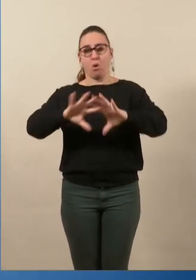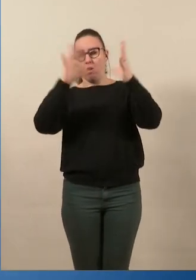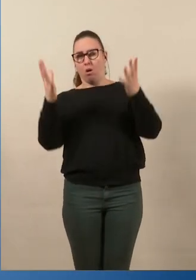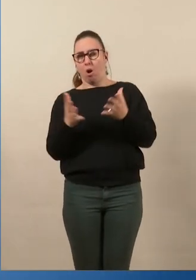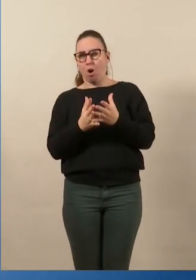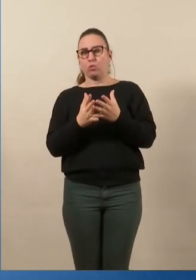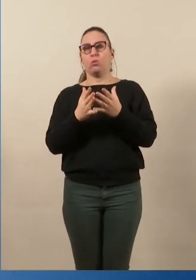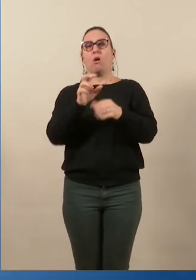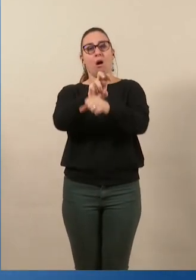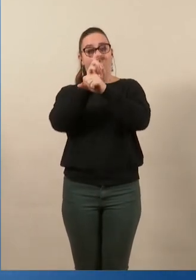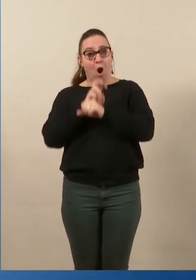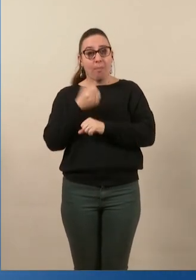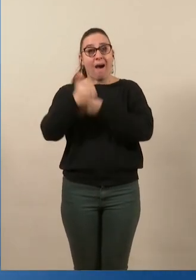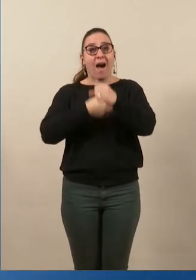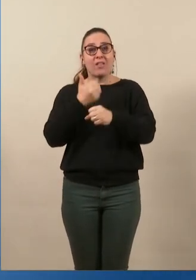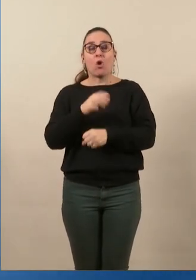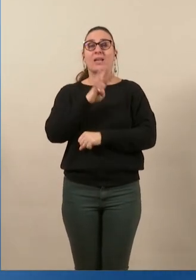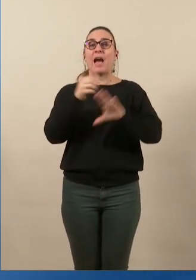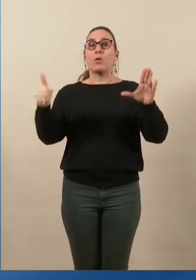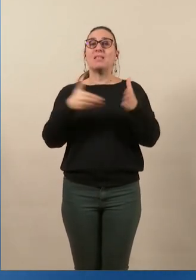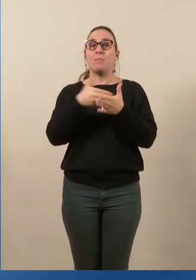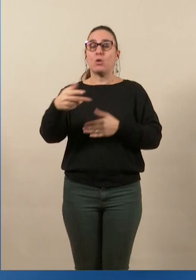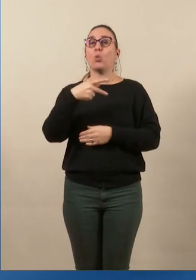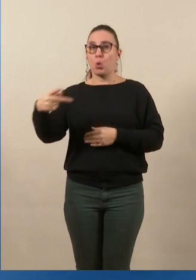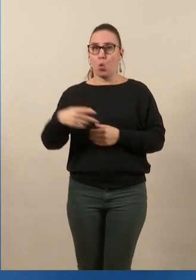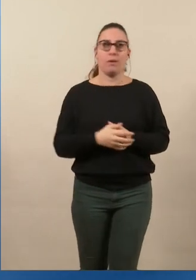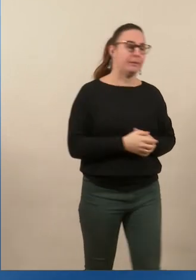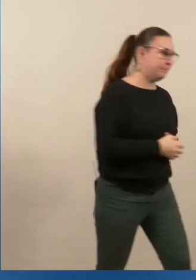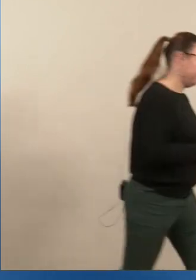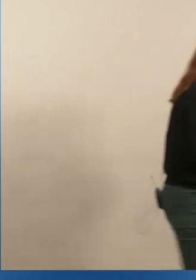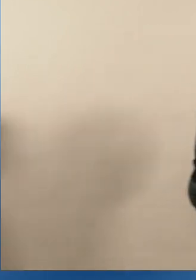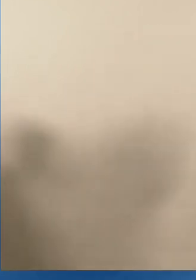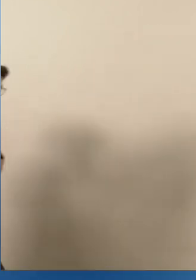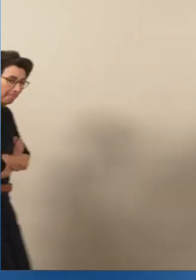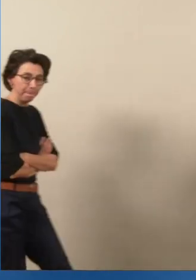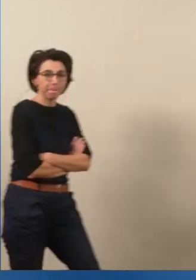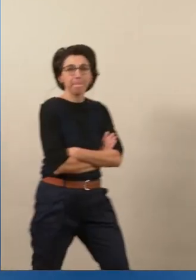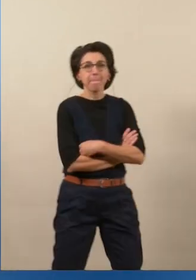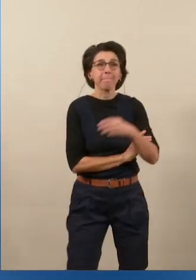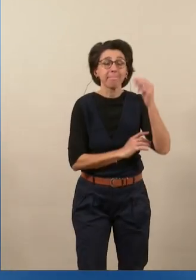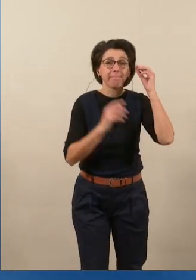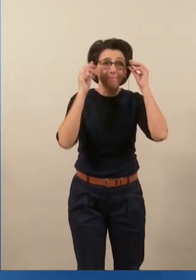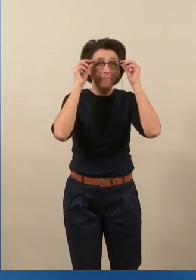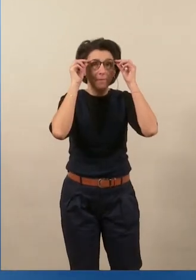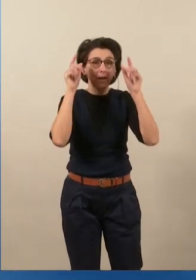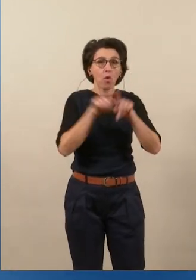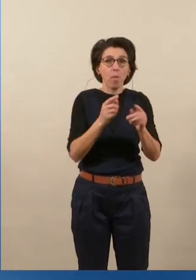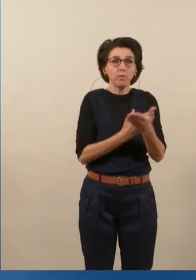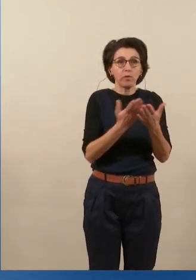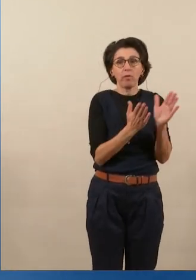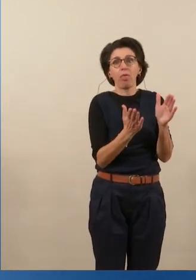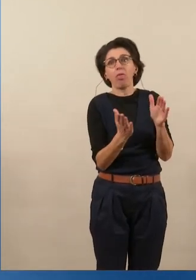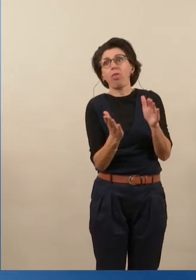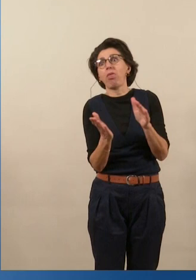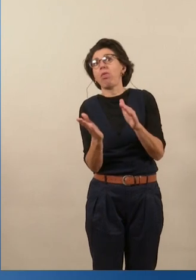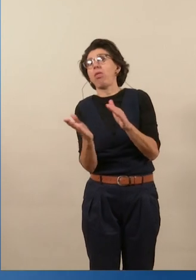total des emprunts pour cette seule année de 46 millions d'euros dans la série dérapage incontrôlé et